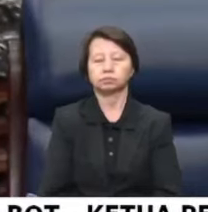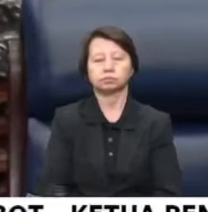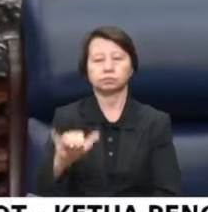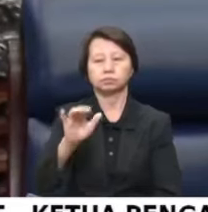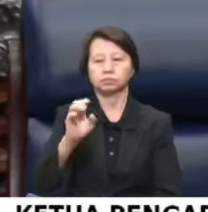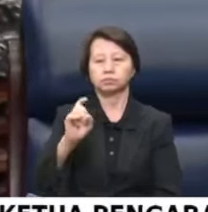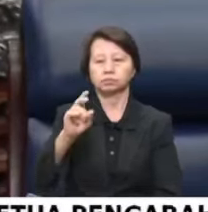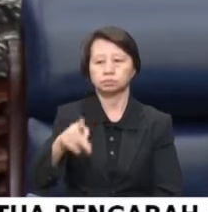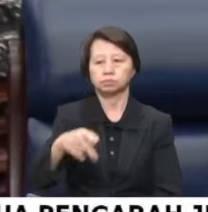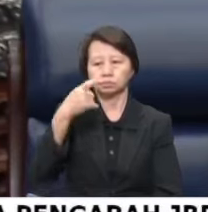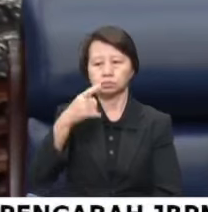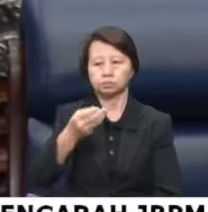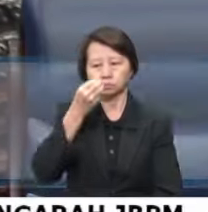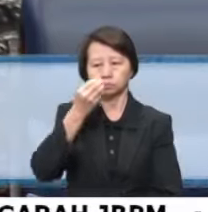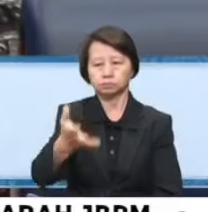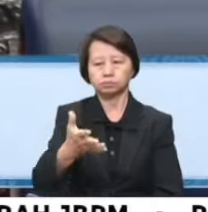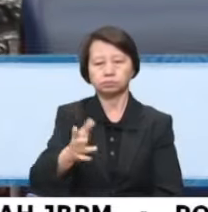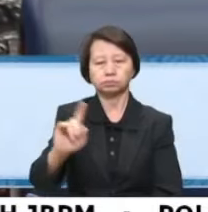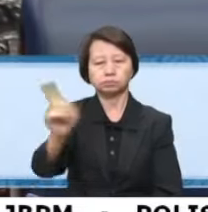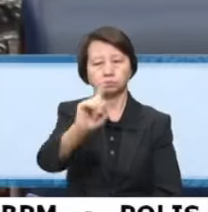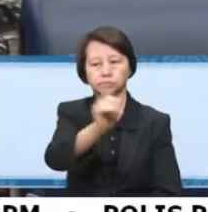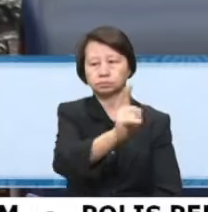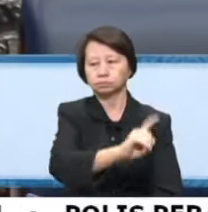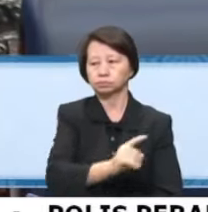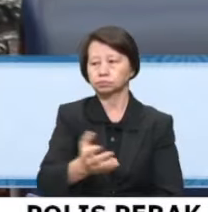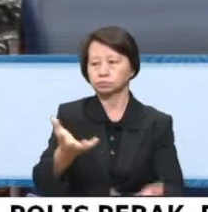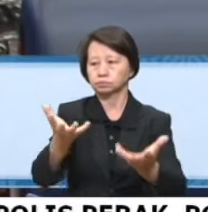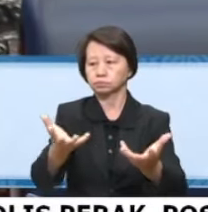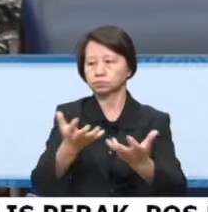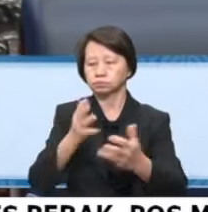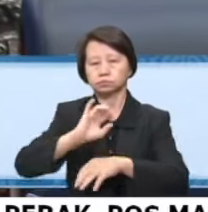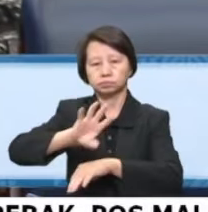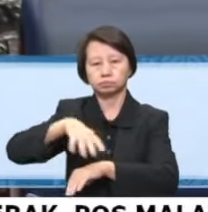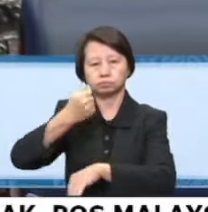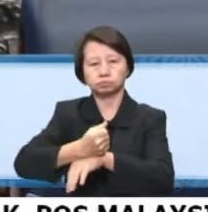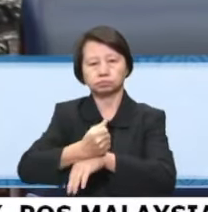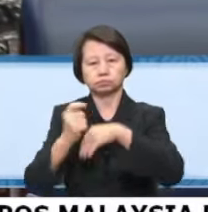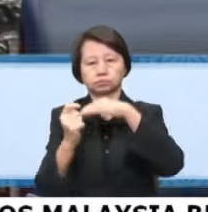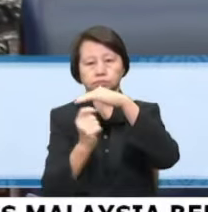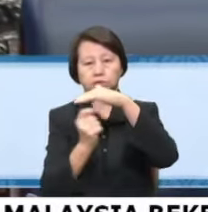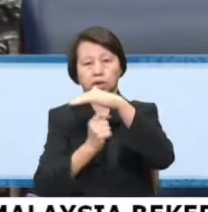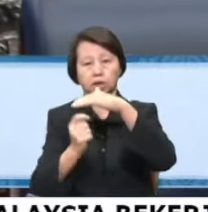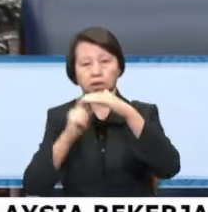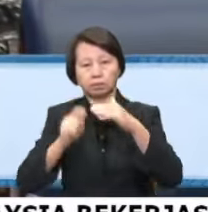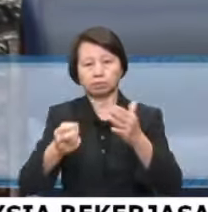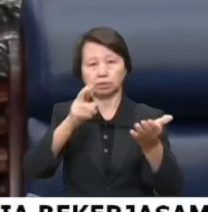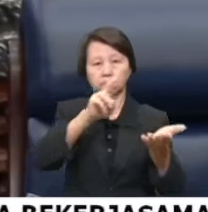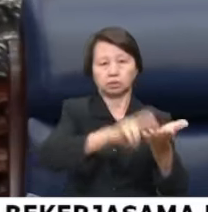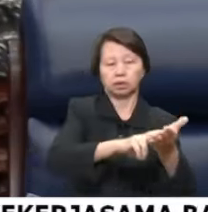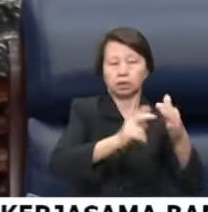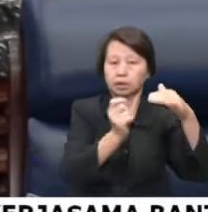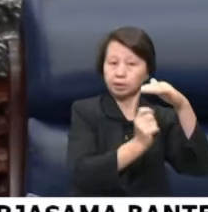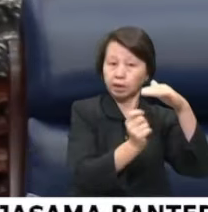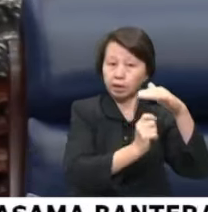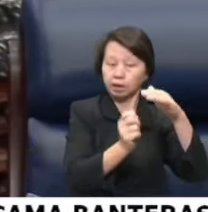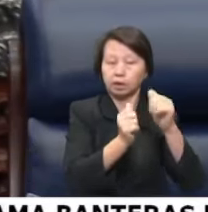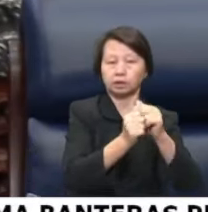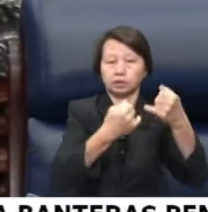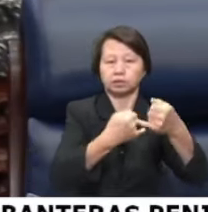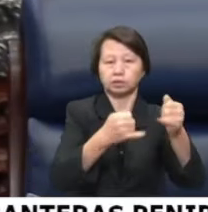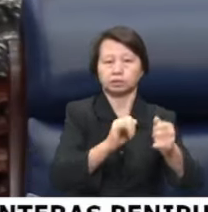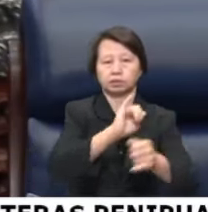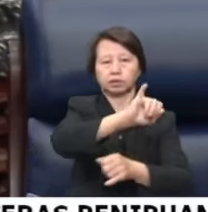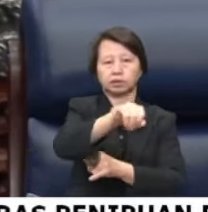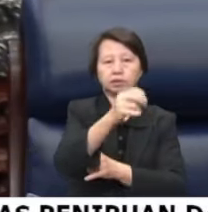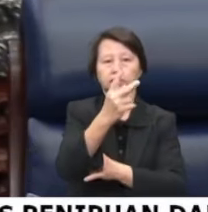Dipertua, untuk makluman, mana-mana pihak yang ingin menubuhkan taska perlu mendaftarkan taska dengan Jabatan